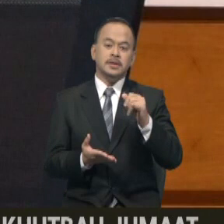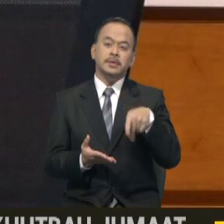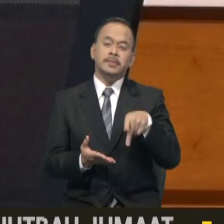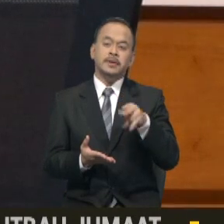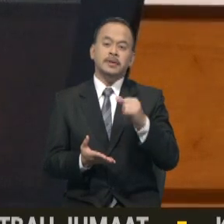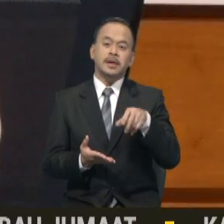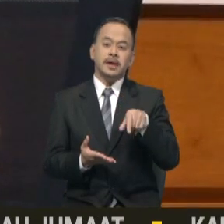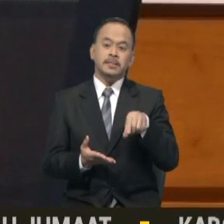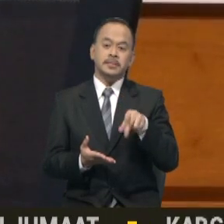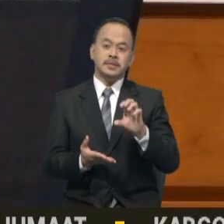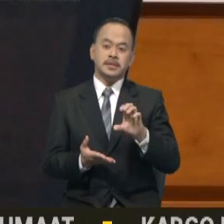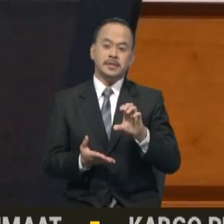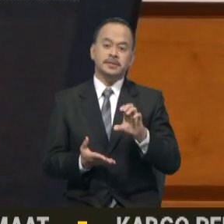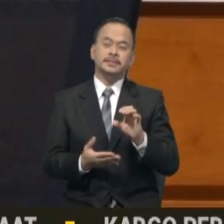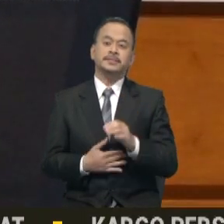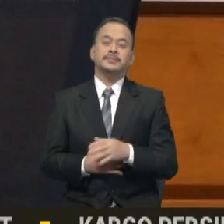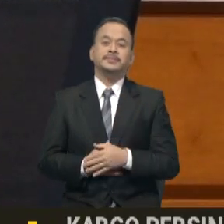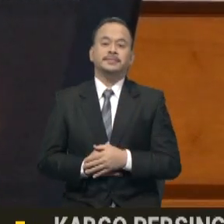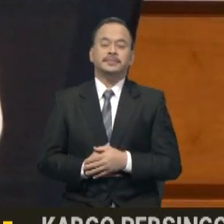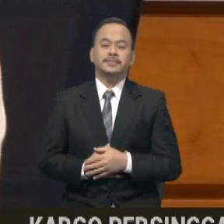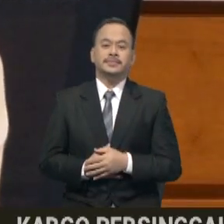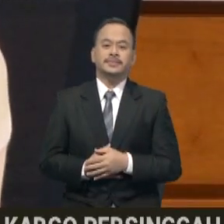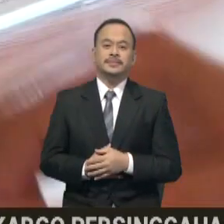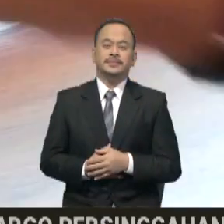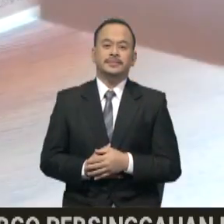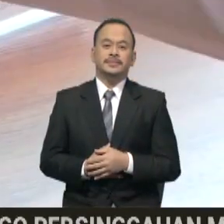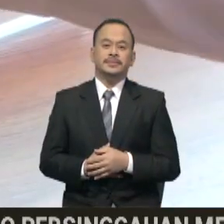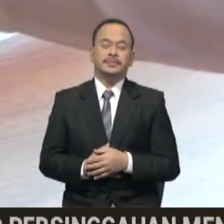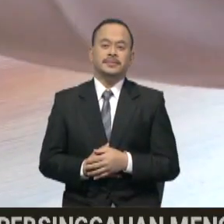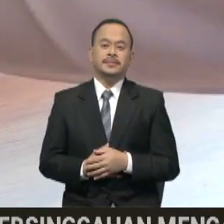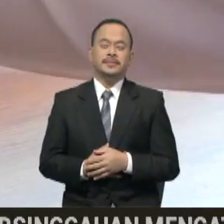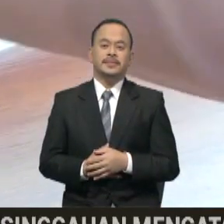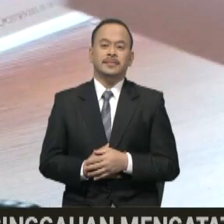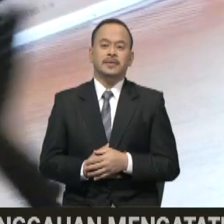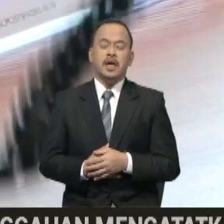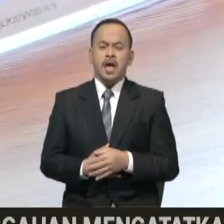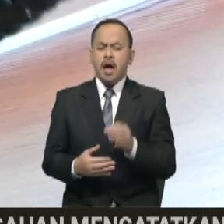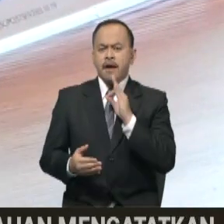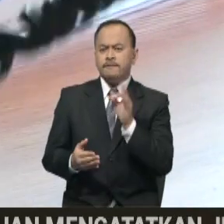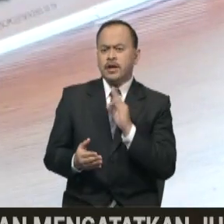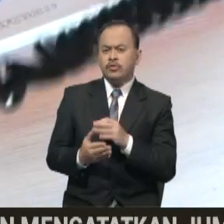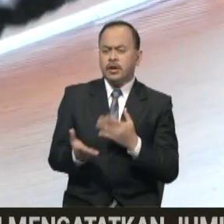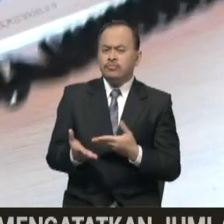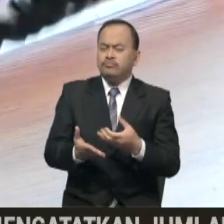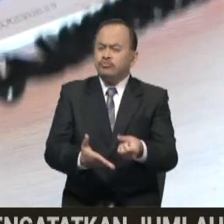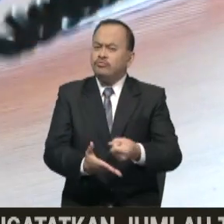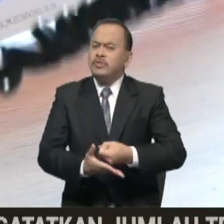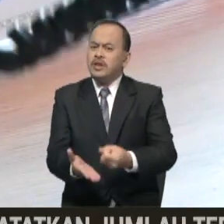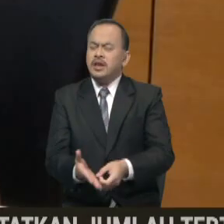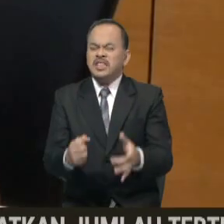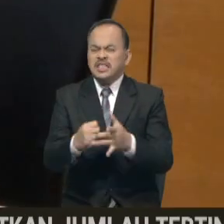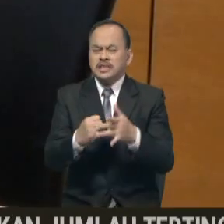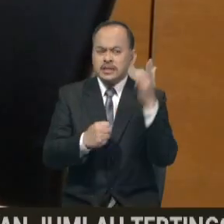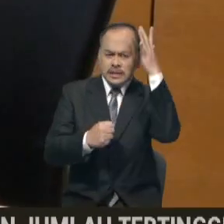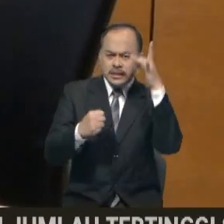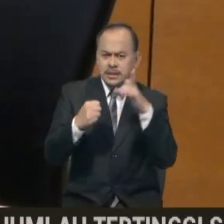dan Stroke Neuroscience Brunei Pantai Jerudong Specialist Center PJSC, faktor yang menyumbang kepada penyakit strok